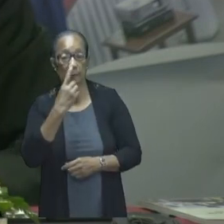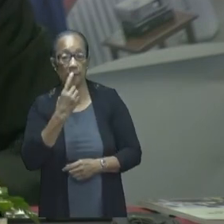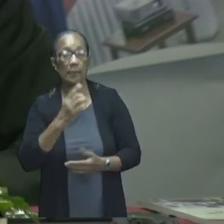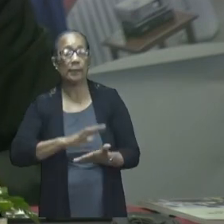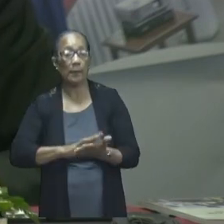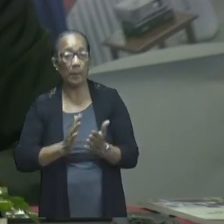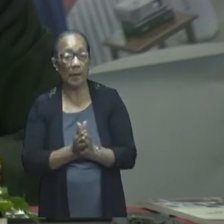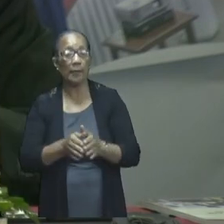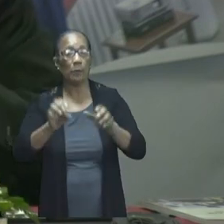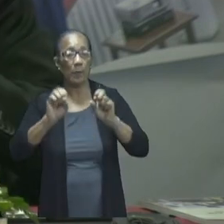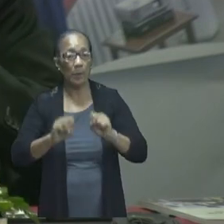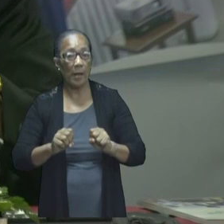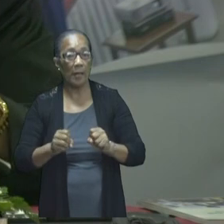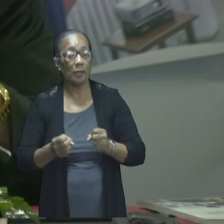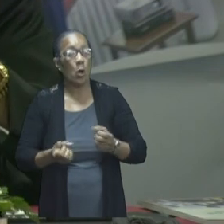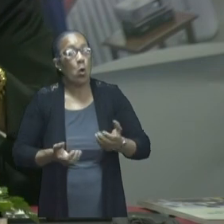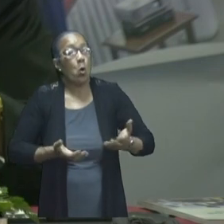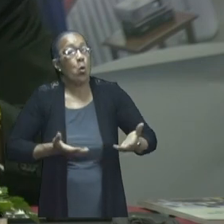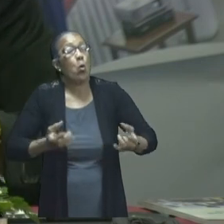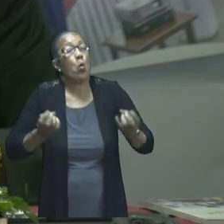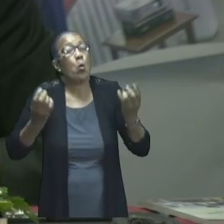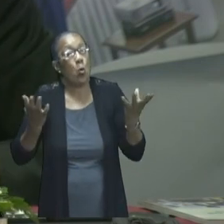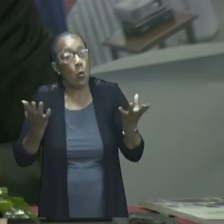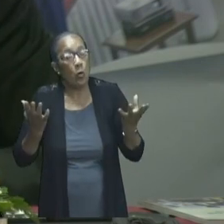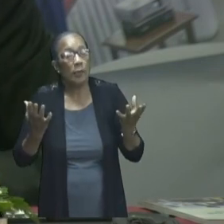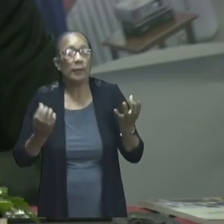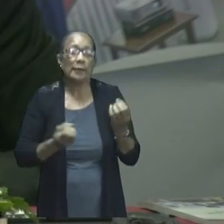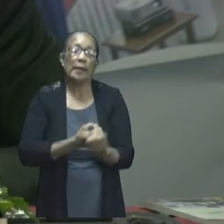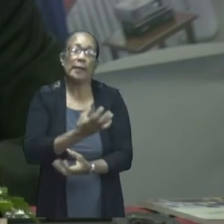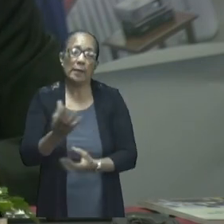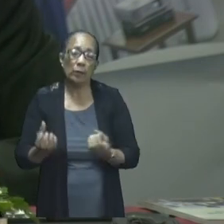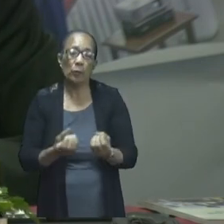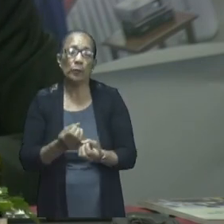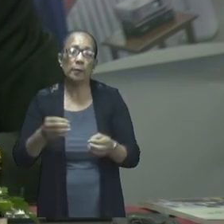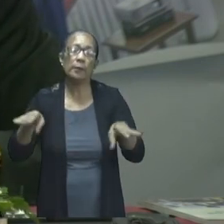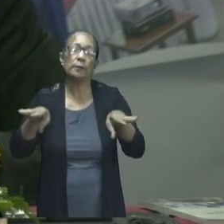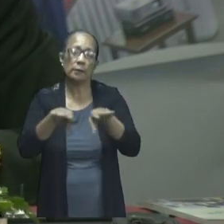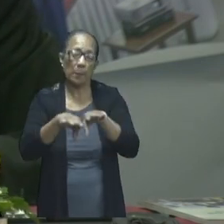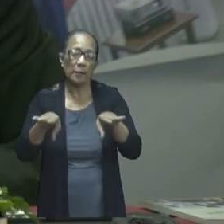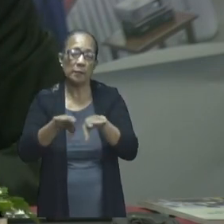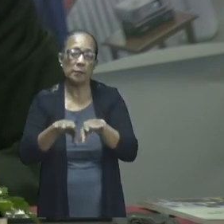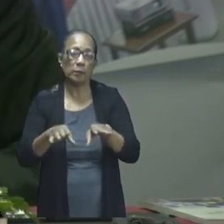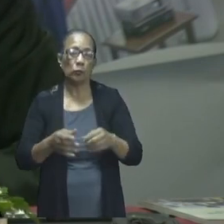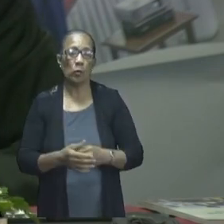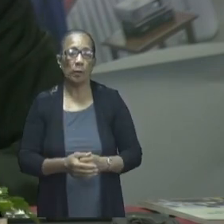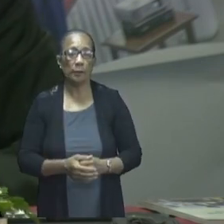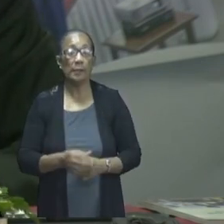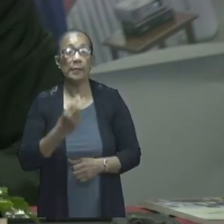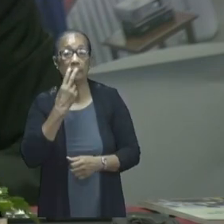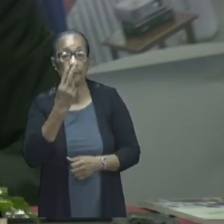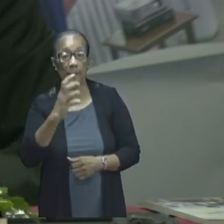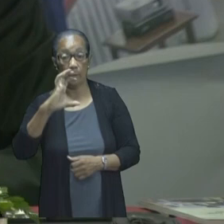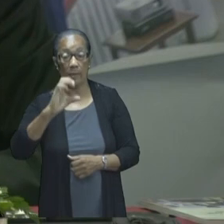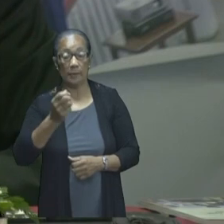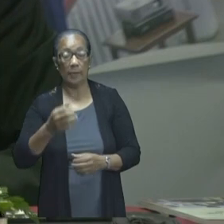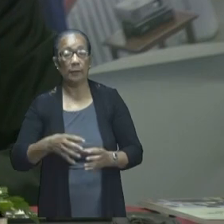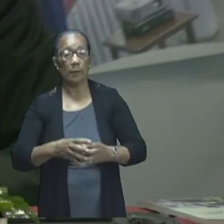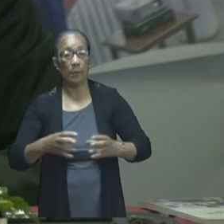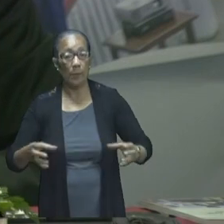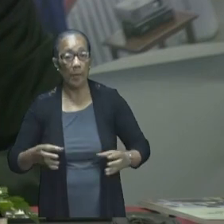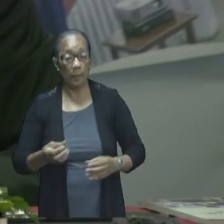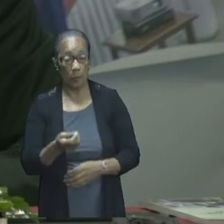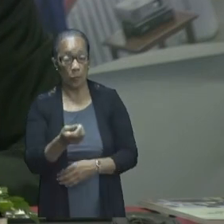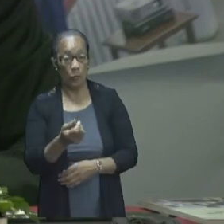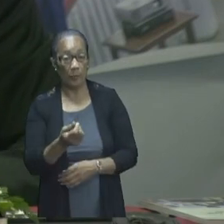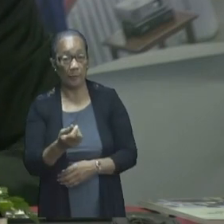waar de economie in evenwicht is en zichzelf stabiliseren misschien bij centrale bank de monetaire zijn voor